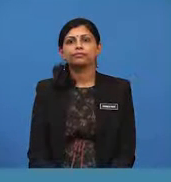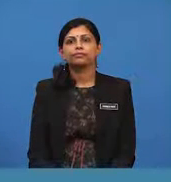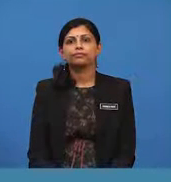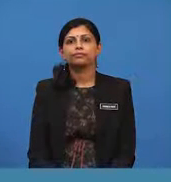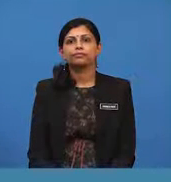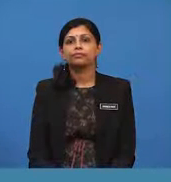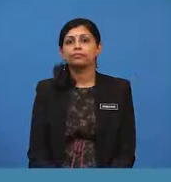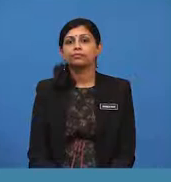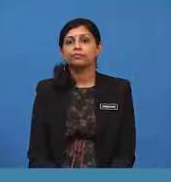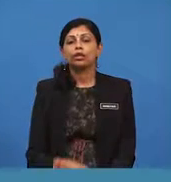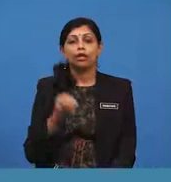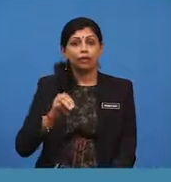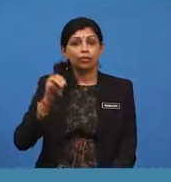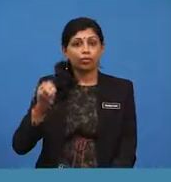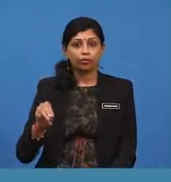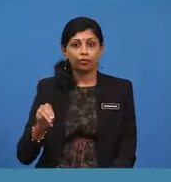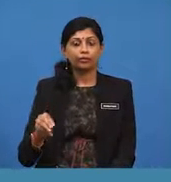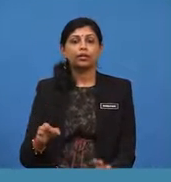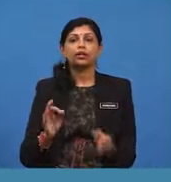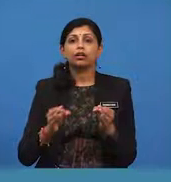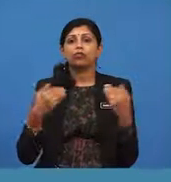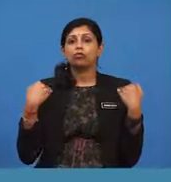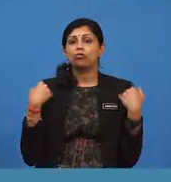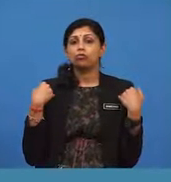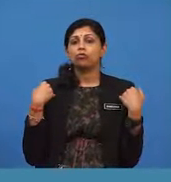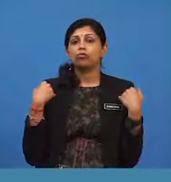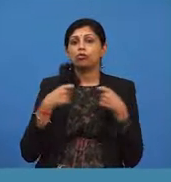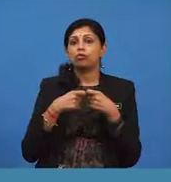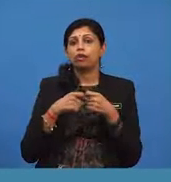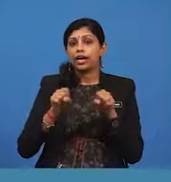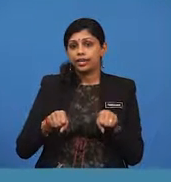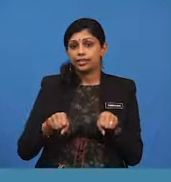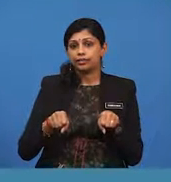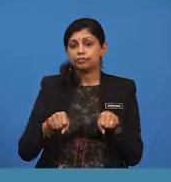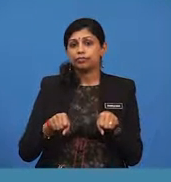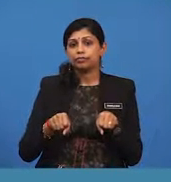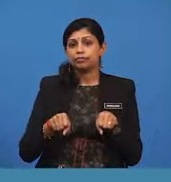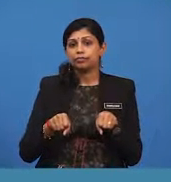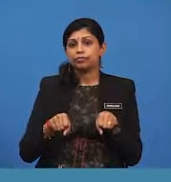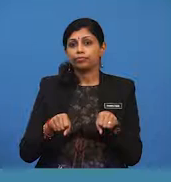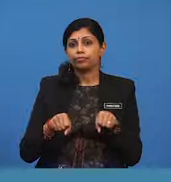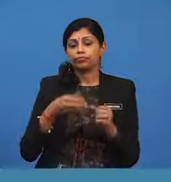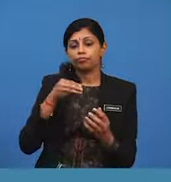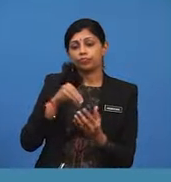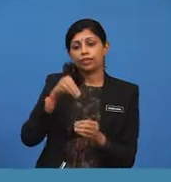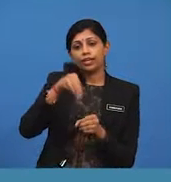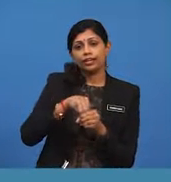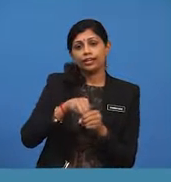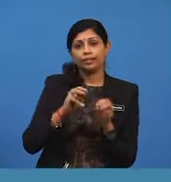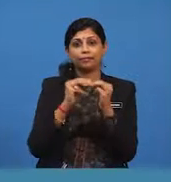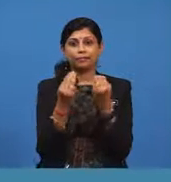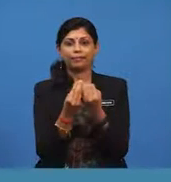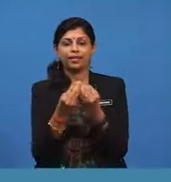Sebenarnya murid-murid, apabila suatu konduktor digerakkan dalam satu medan magnet, arus elektrik dapat